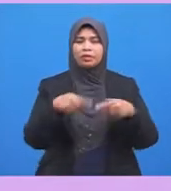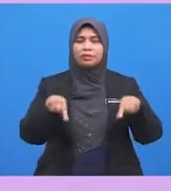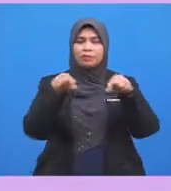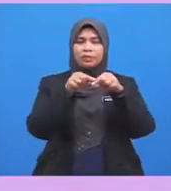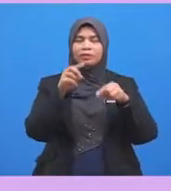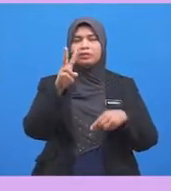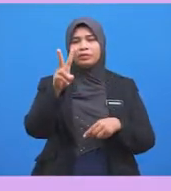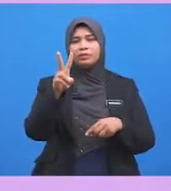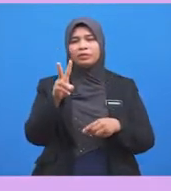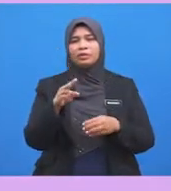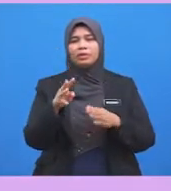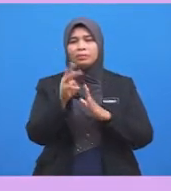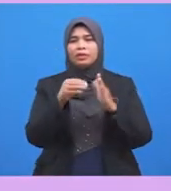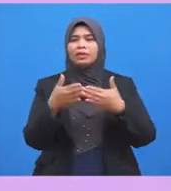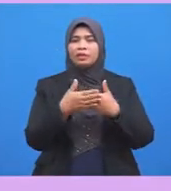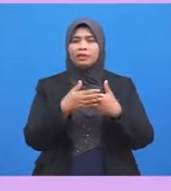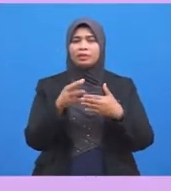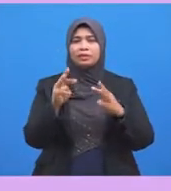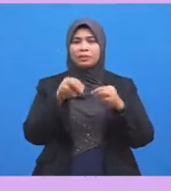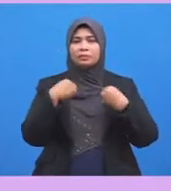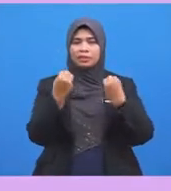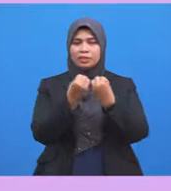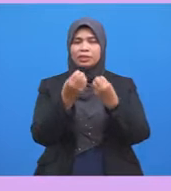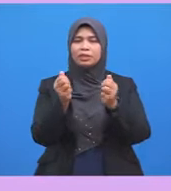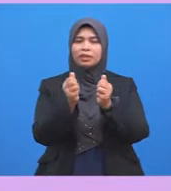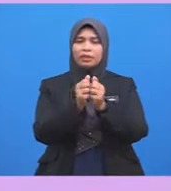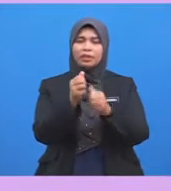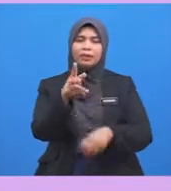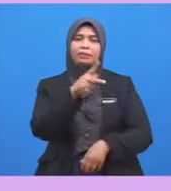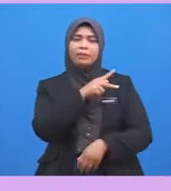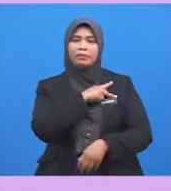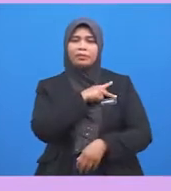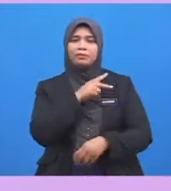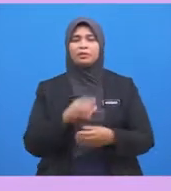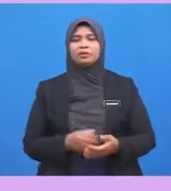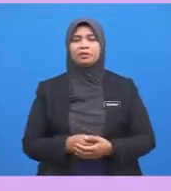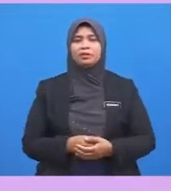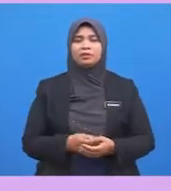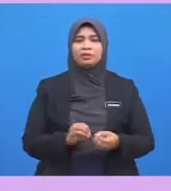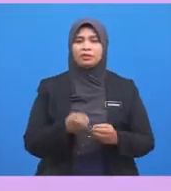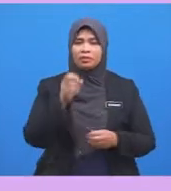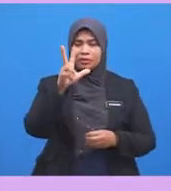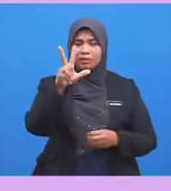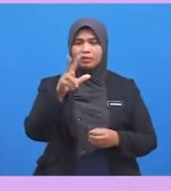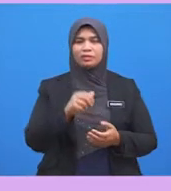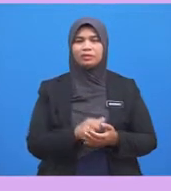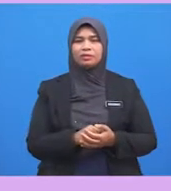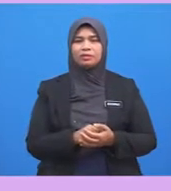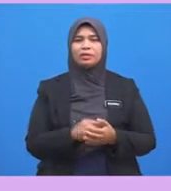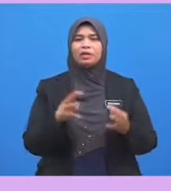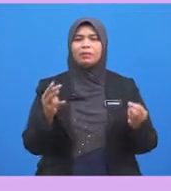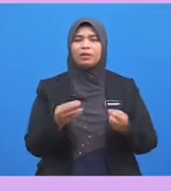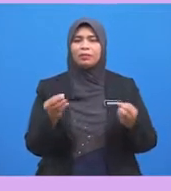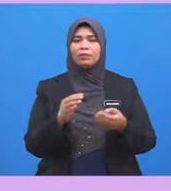kedua, mendekatkan masyarakat dengan pemimpin. Yang ketiga,